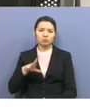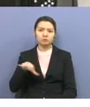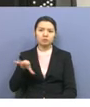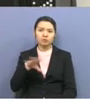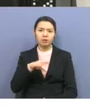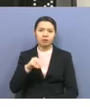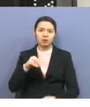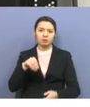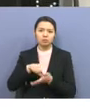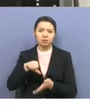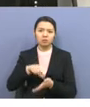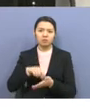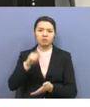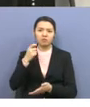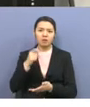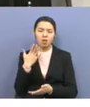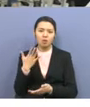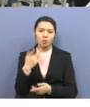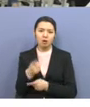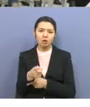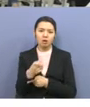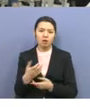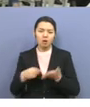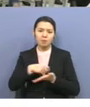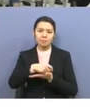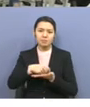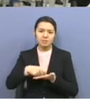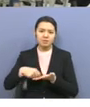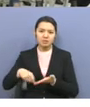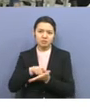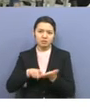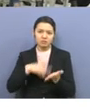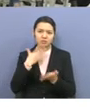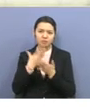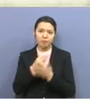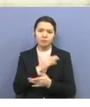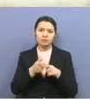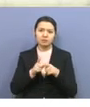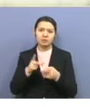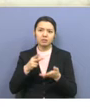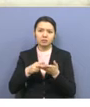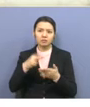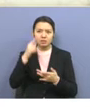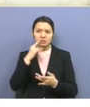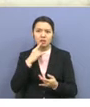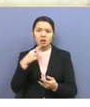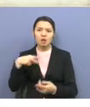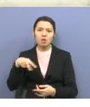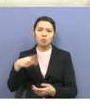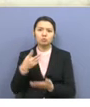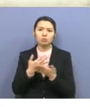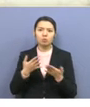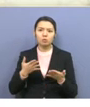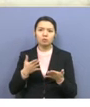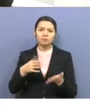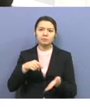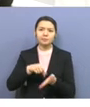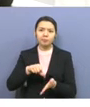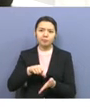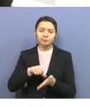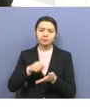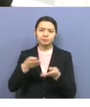ортасында жүріп, бір қолынан қару, бір қолынан қаламын тастамаған. Оның айқын дәлелі қазақ әдебиетінің алтын қорына қаншама отты жырларын